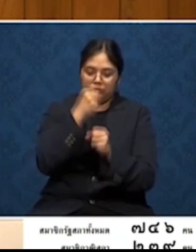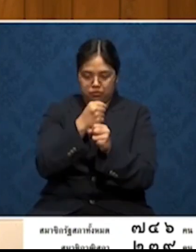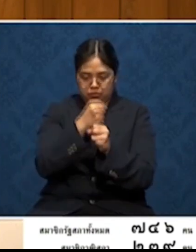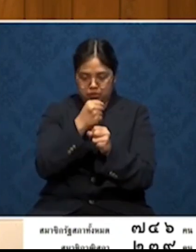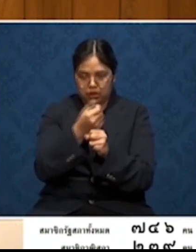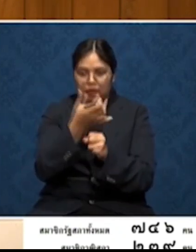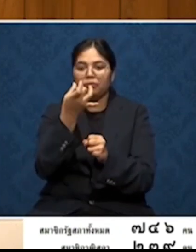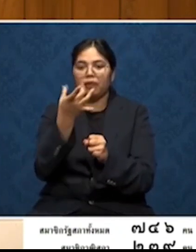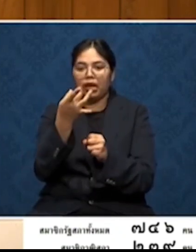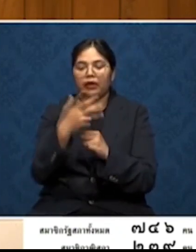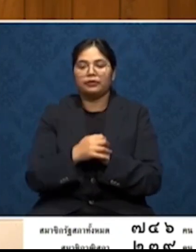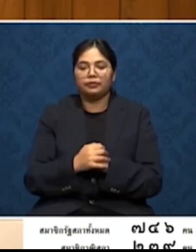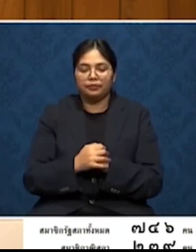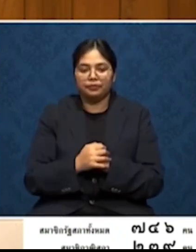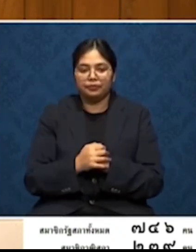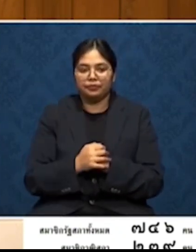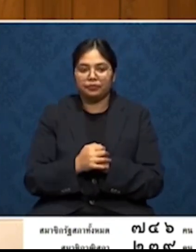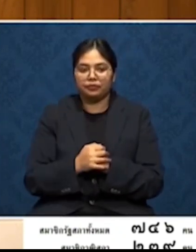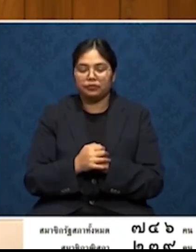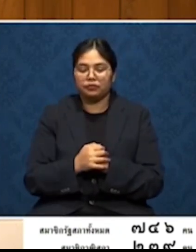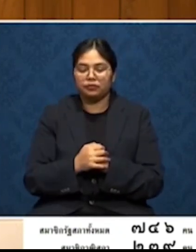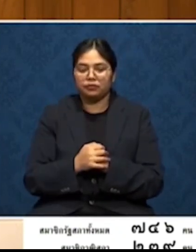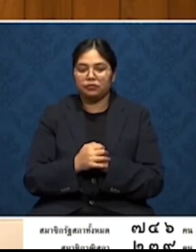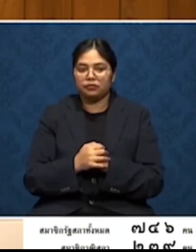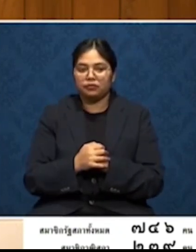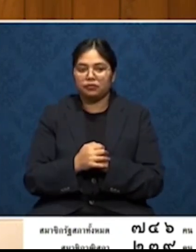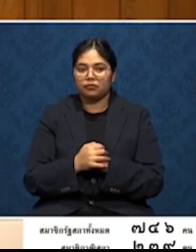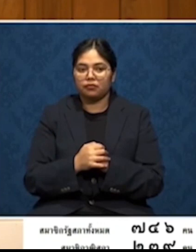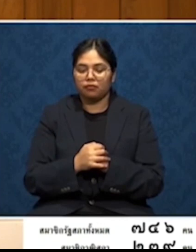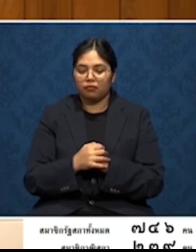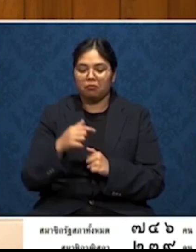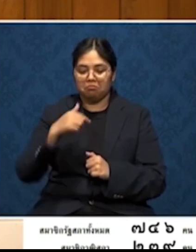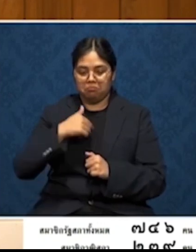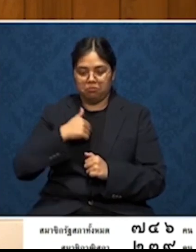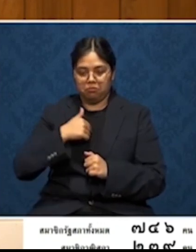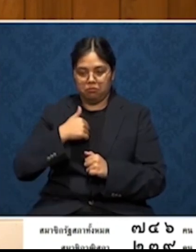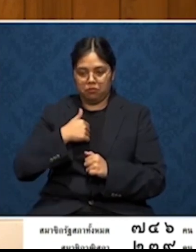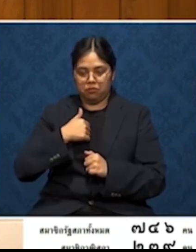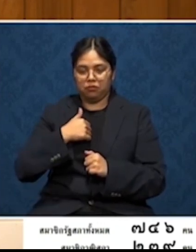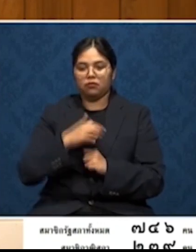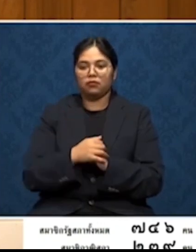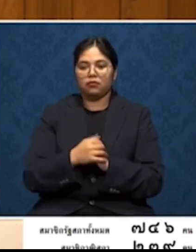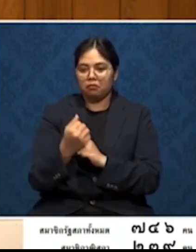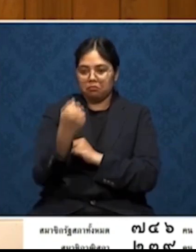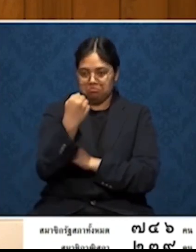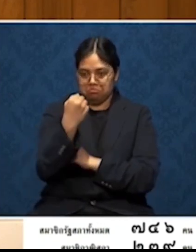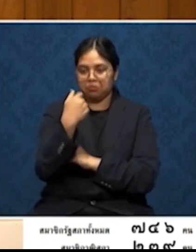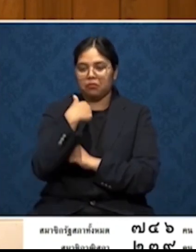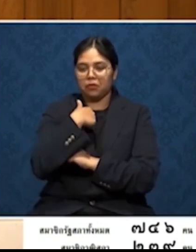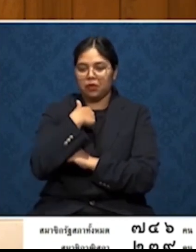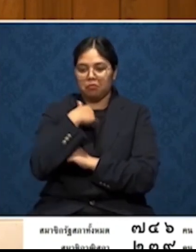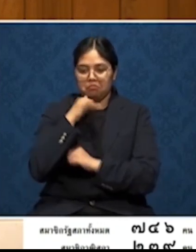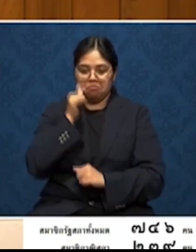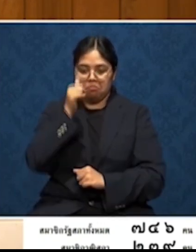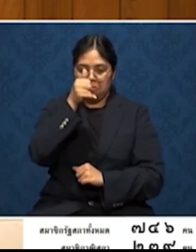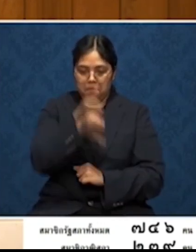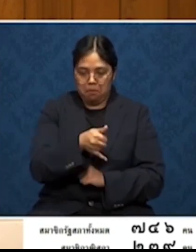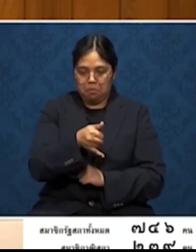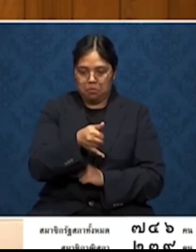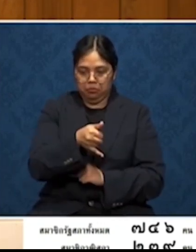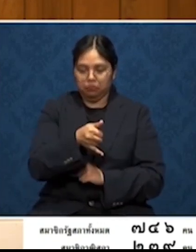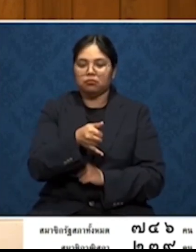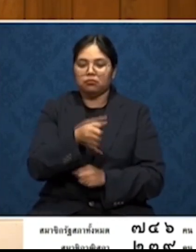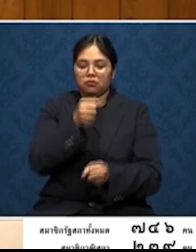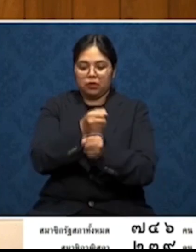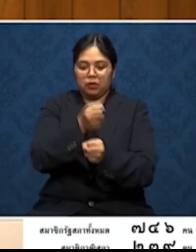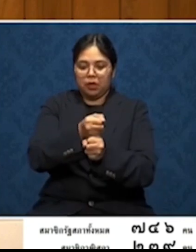ผมเองถงแ้ว่าจะเปนาทุกิมาก่อนผมจยครับวาการีผมมาเดนตรนี้ มาอยู่ตรนี้